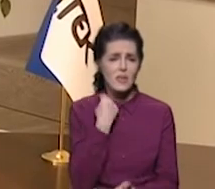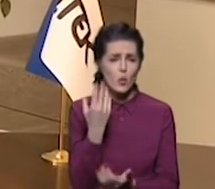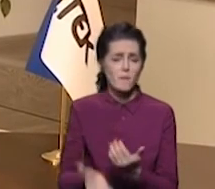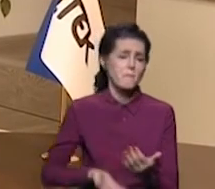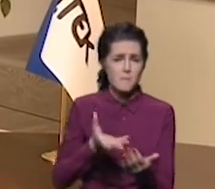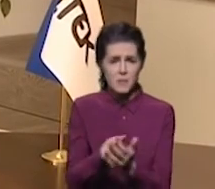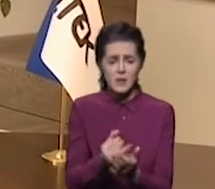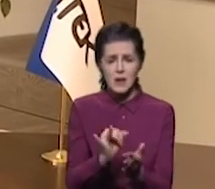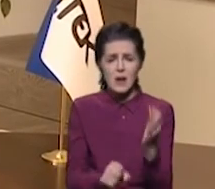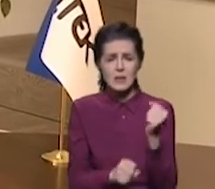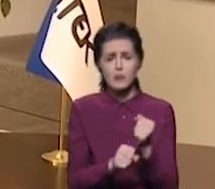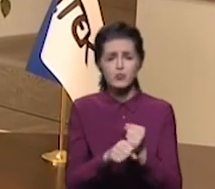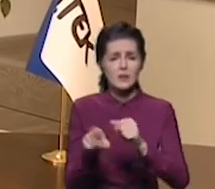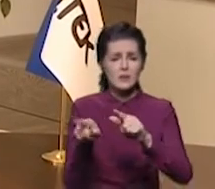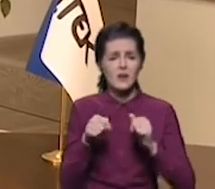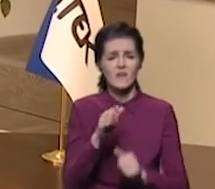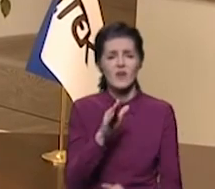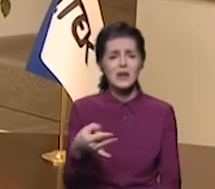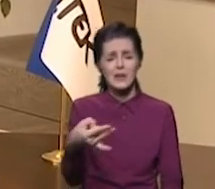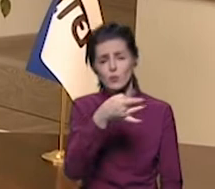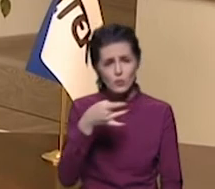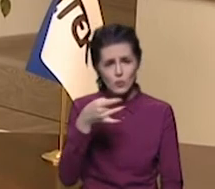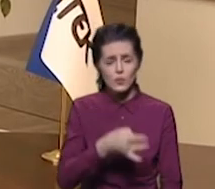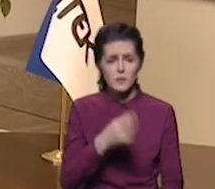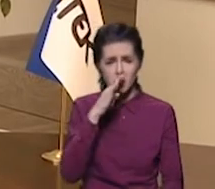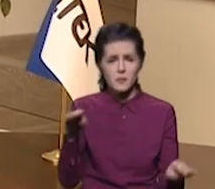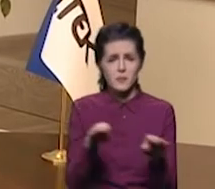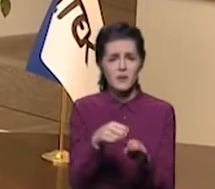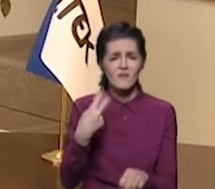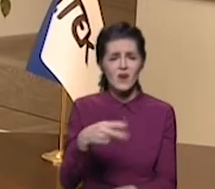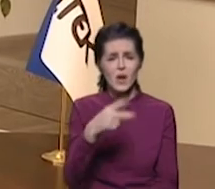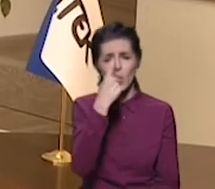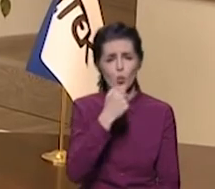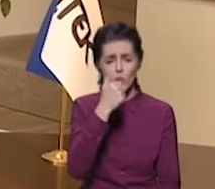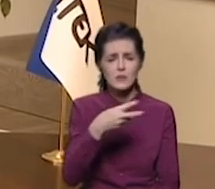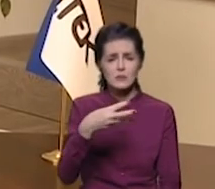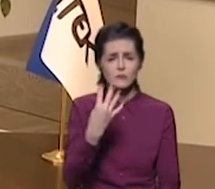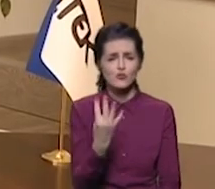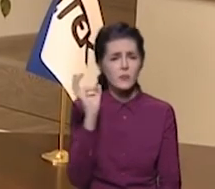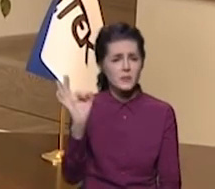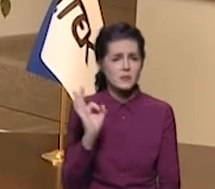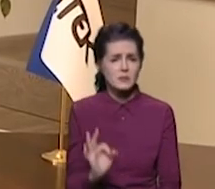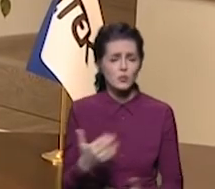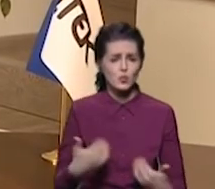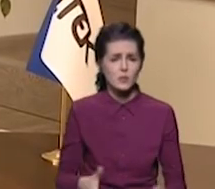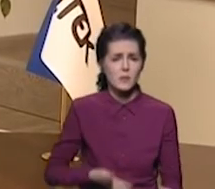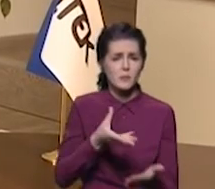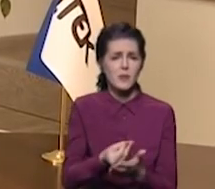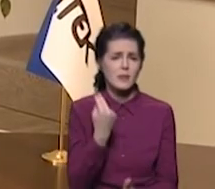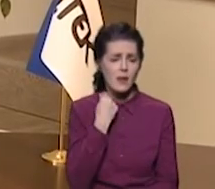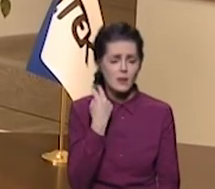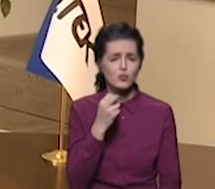и работодатель в регионе, ну, по сравнению с 2020 годом, мы на 34% заплатили больше налогов